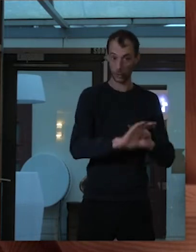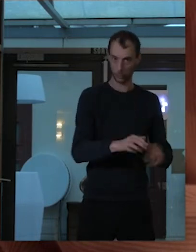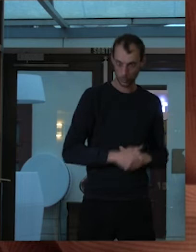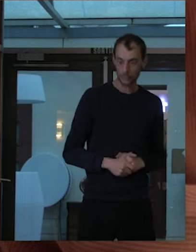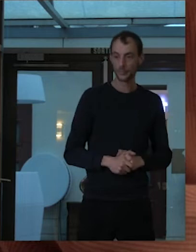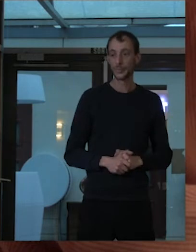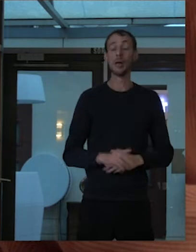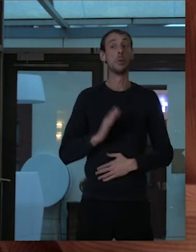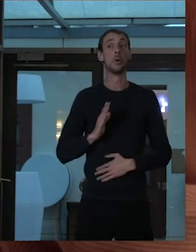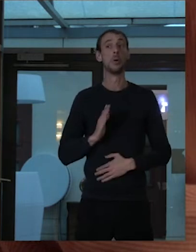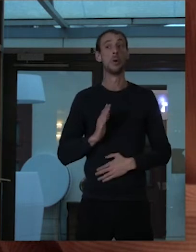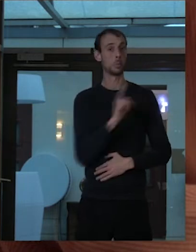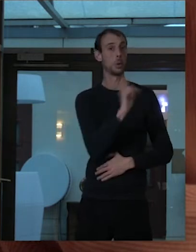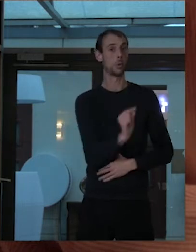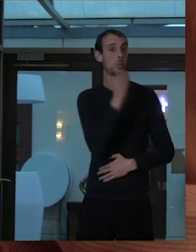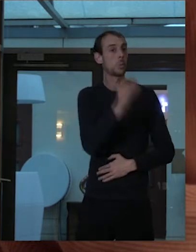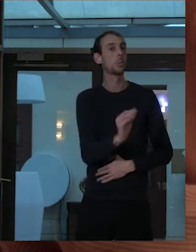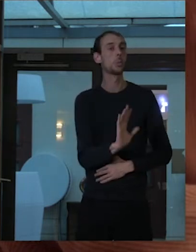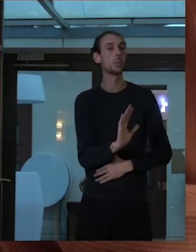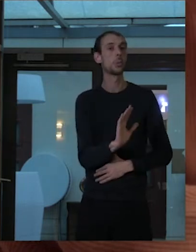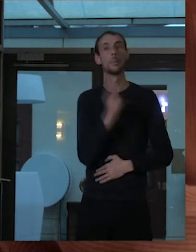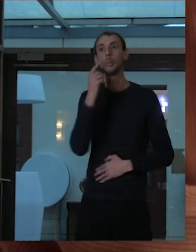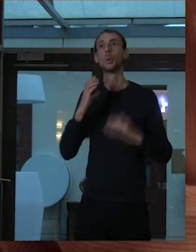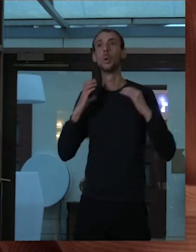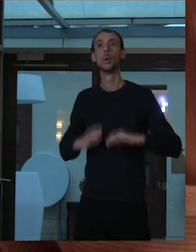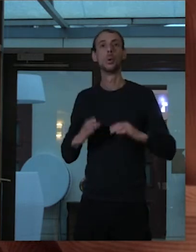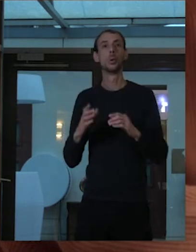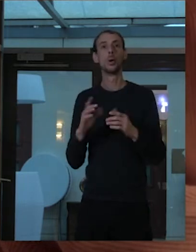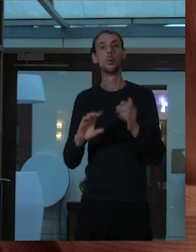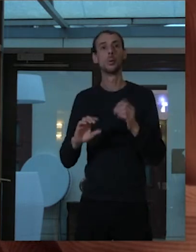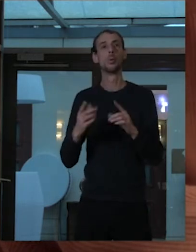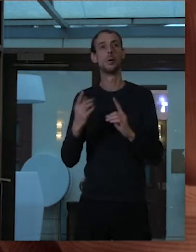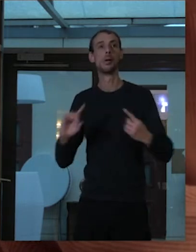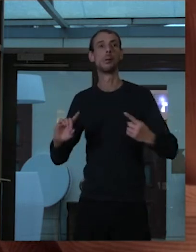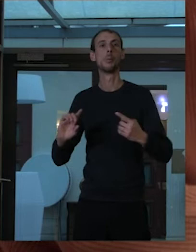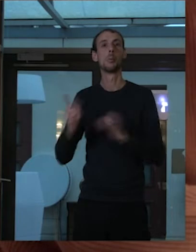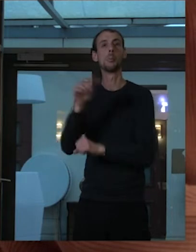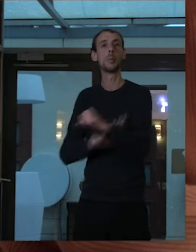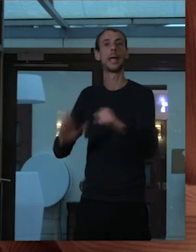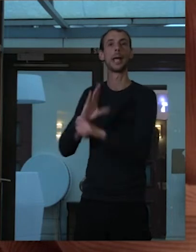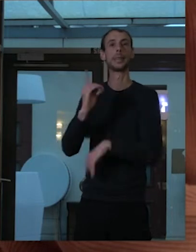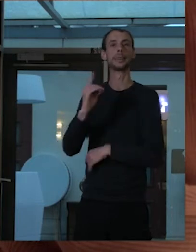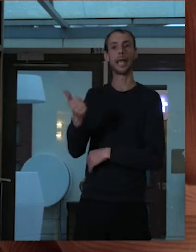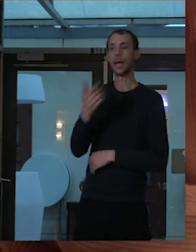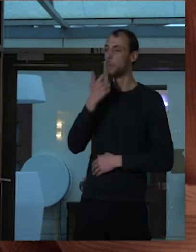C'est pas le cas dans tous les clubs encore de D1, donc tous ceux qui jouent avec nous, la plupart des joueuses ne vivent pas que de ça, et c'était pas le cas